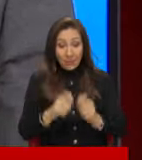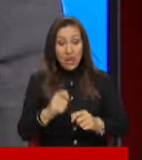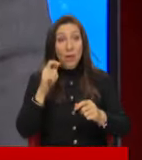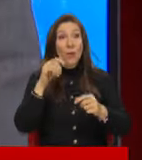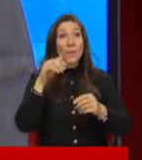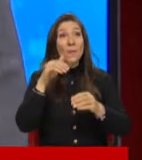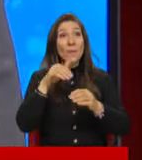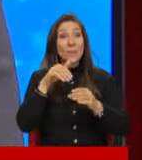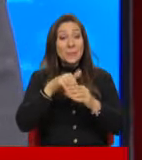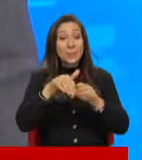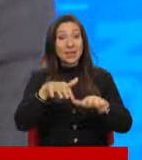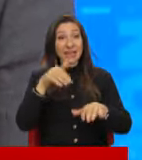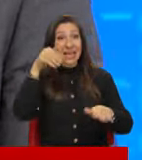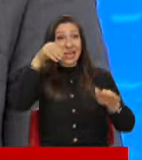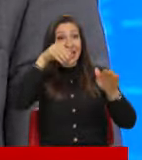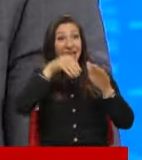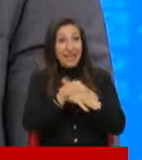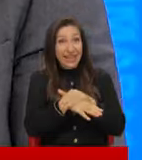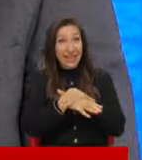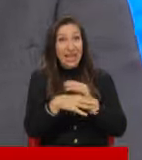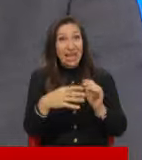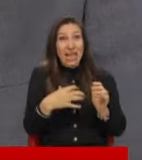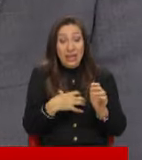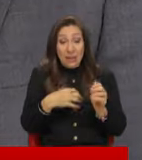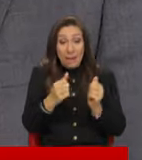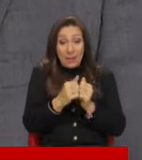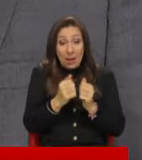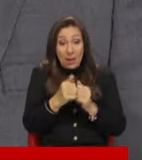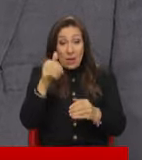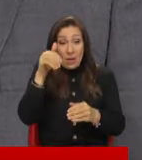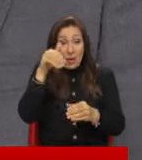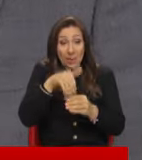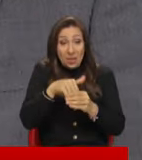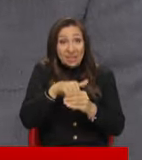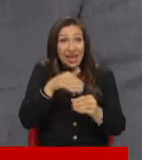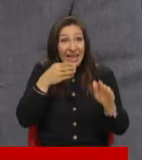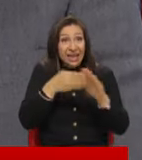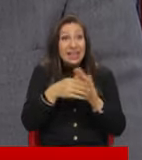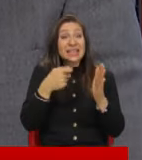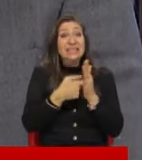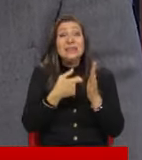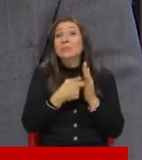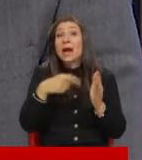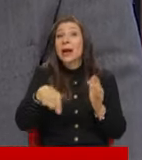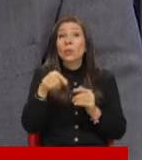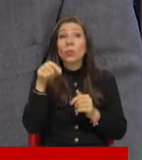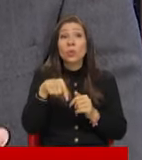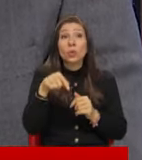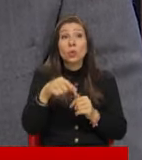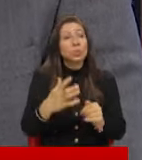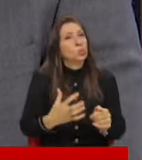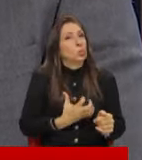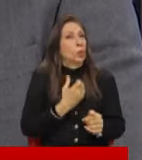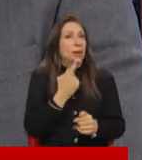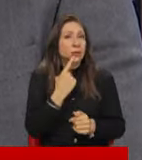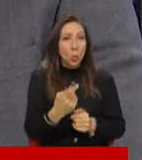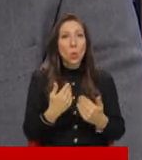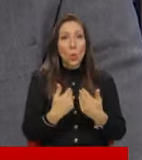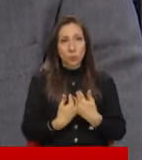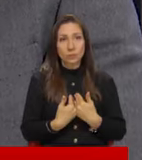parlamentoya girdiği kendisiyle birlikte parlamentoya taşıdığı isimler bugün üzülerek ifade